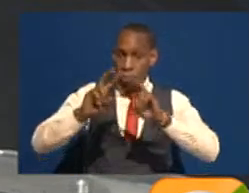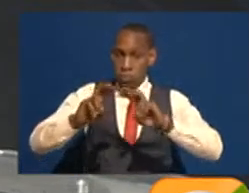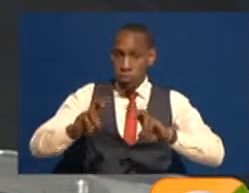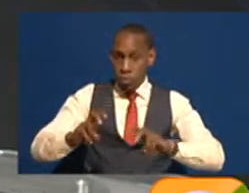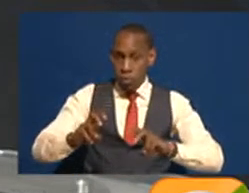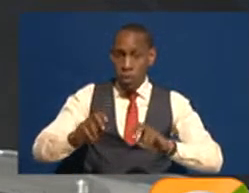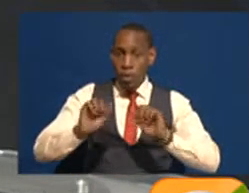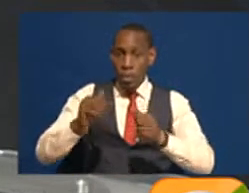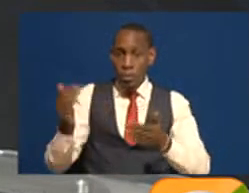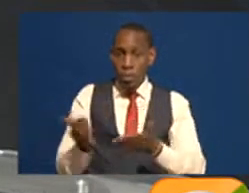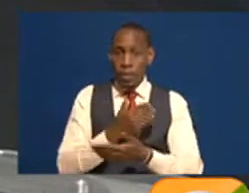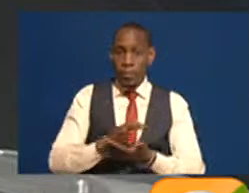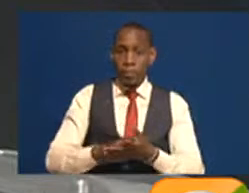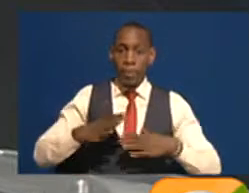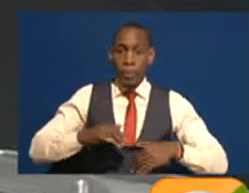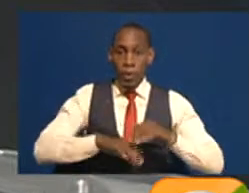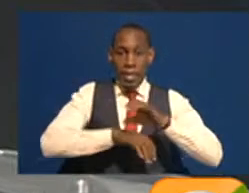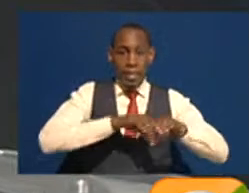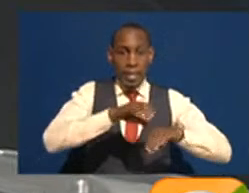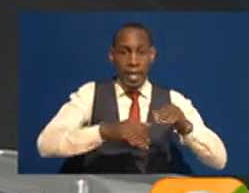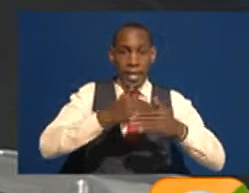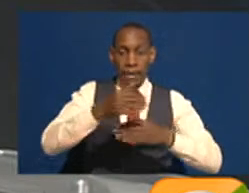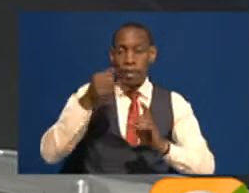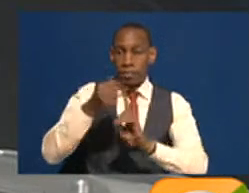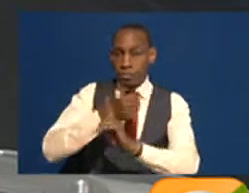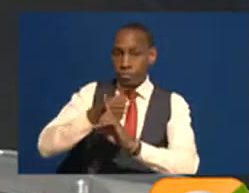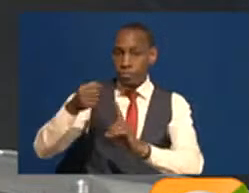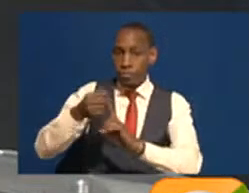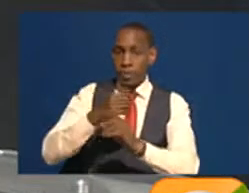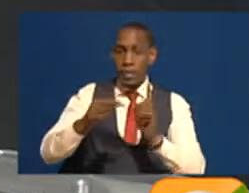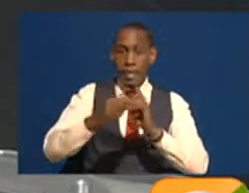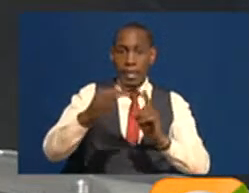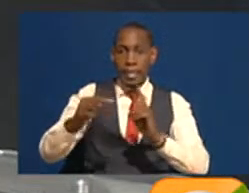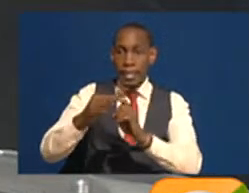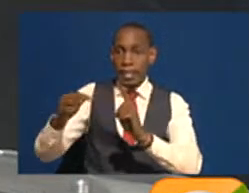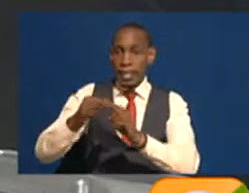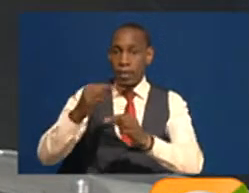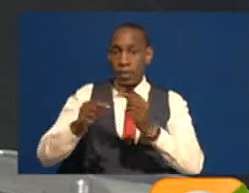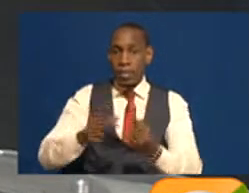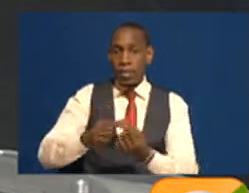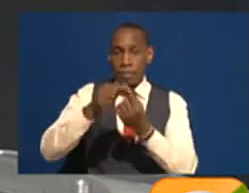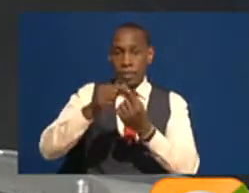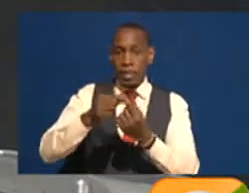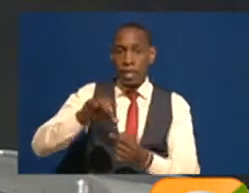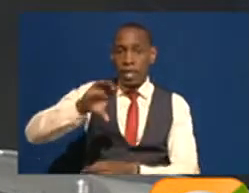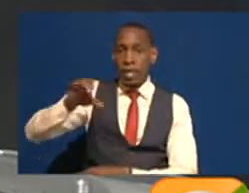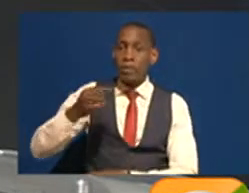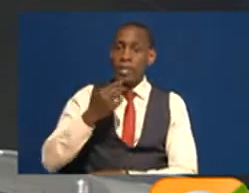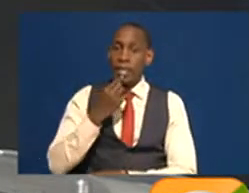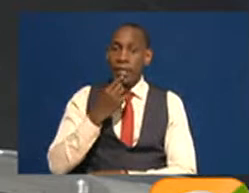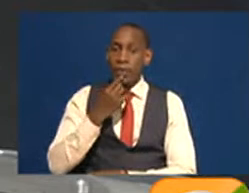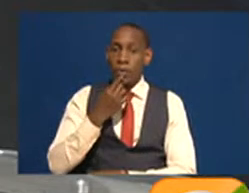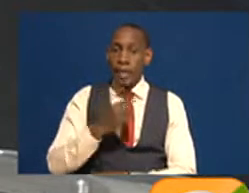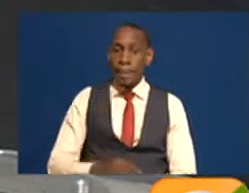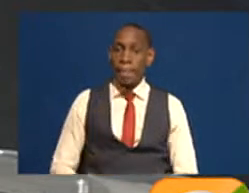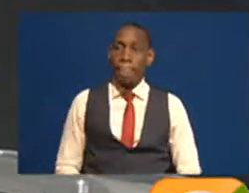ya kupambana na wezi wa mifugo baada ya mashambulizi na mauaji kukithiri haswa katika kaunti ya Turkana.